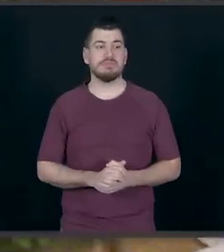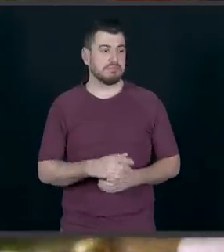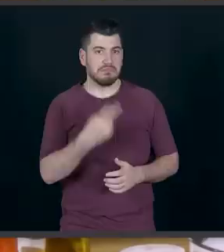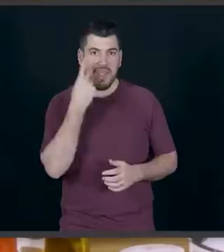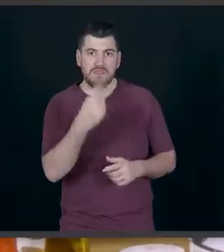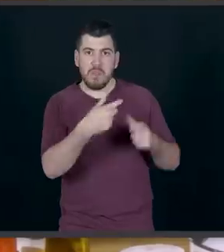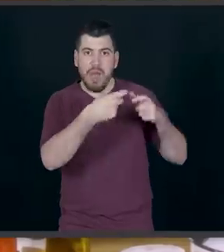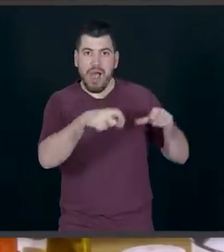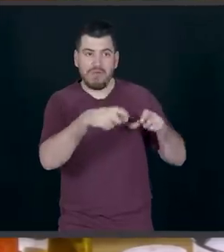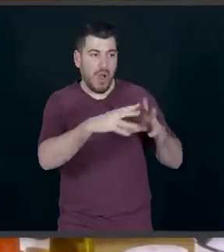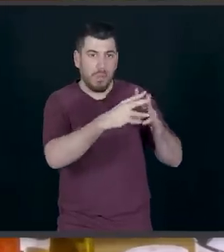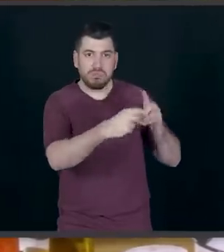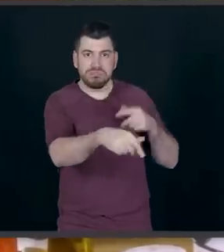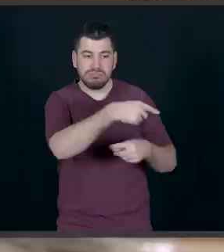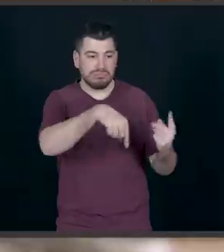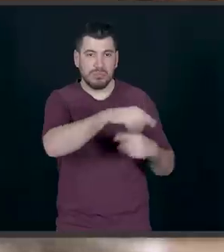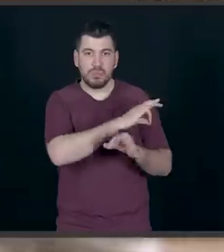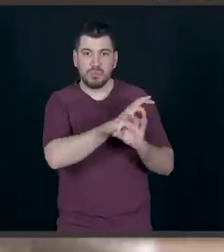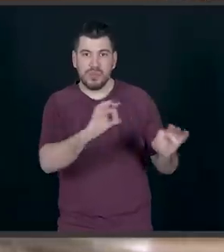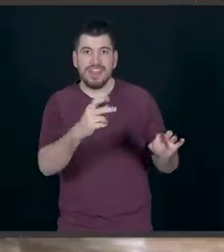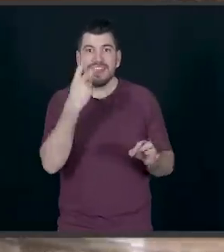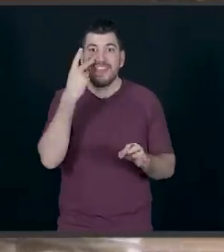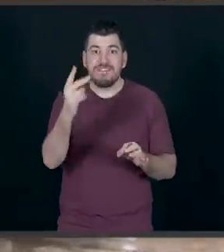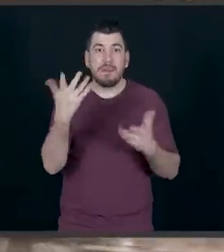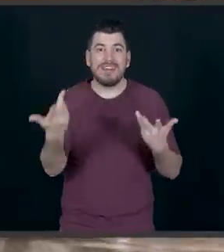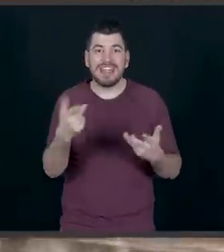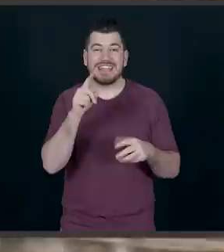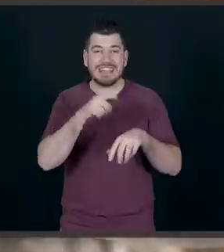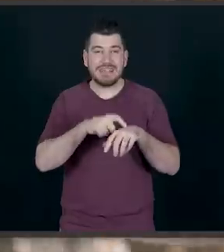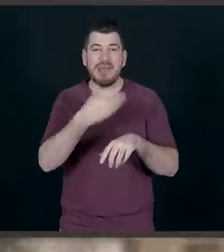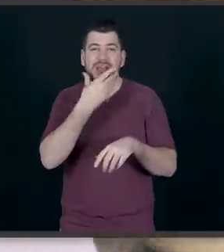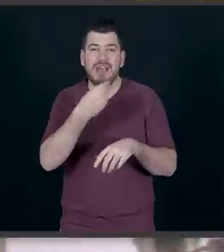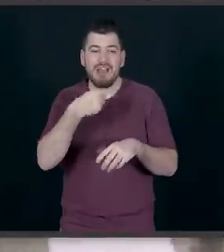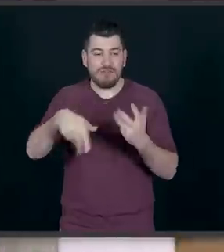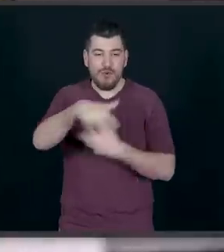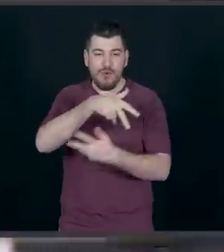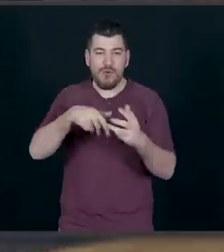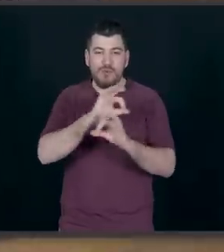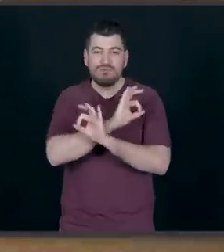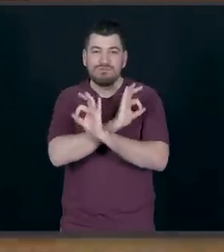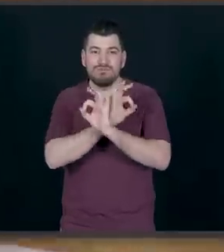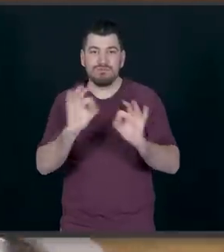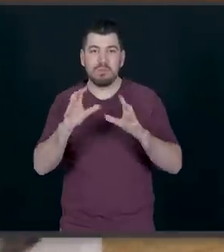απορροφηθεί όλα τα αυγουλάκια μας και κοιτάξτε εδώ ένα μείγμα.